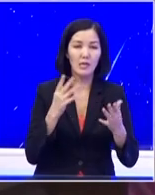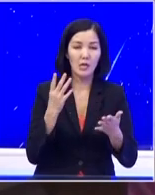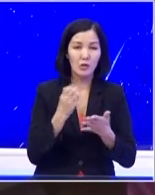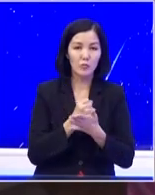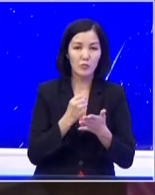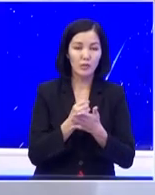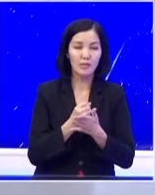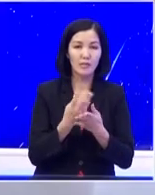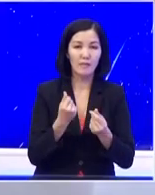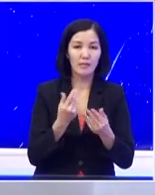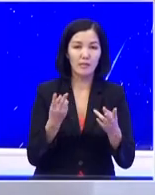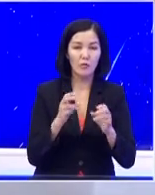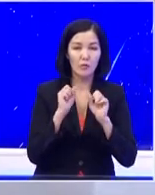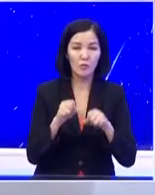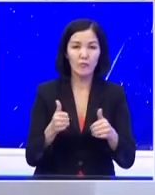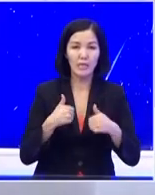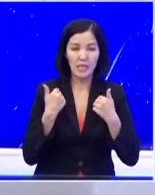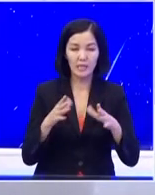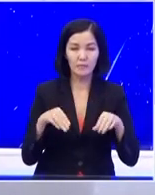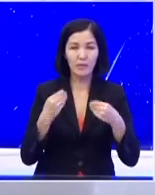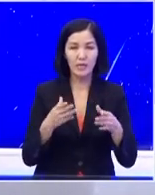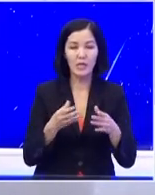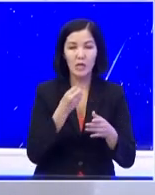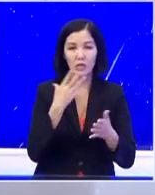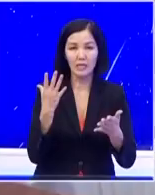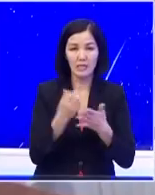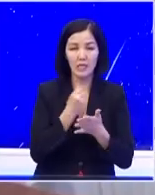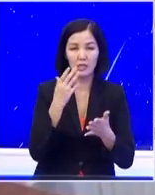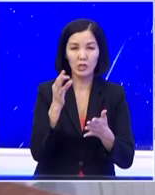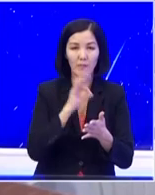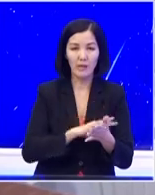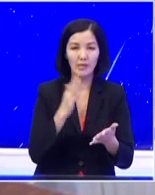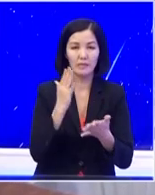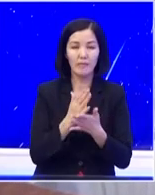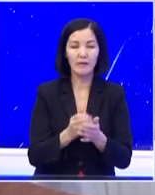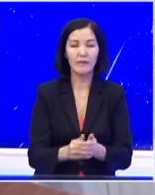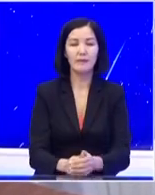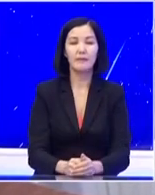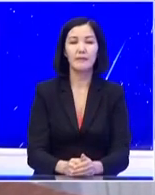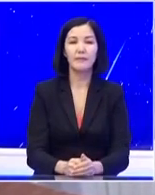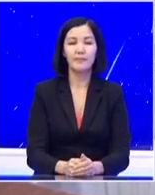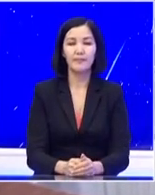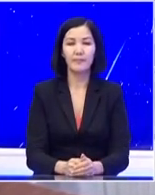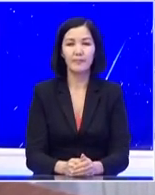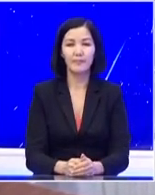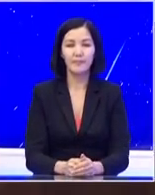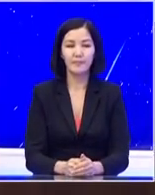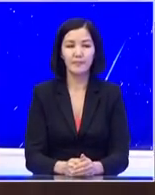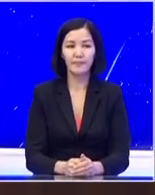ұмтылыс береді. Нәтижелерін өздері көріп те жатыр дейді Алакөл аудандық жұмыспен қамту орталығының